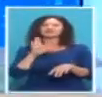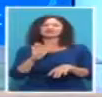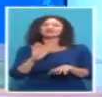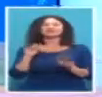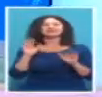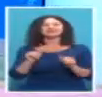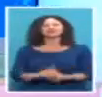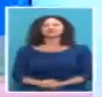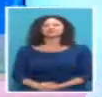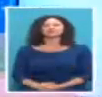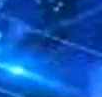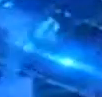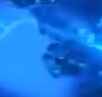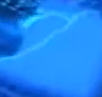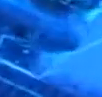До свидания.